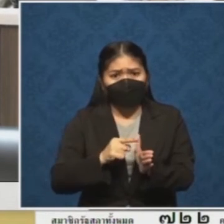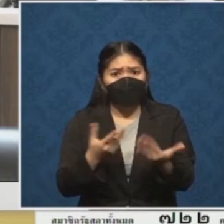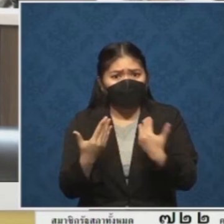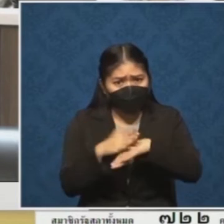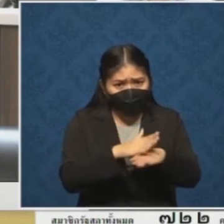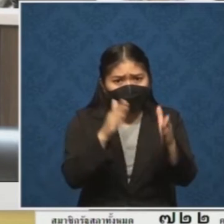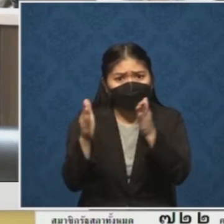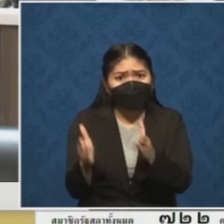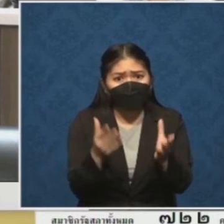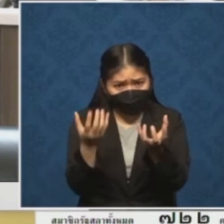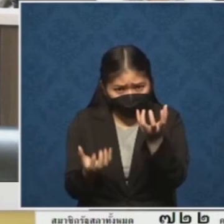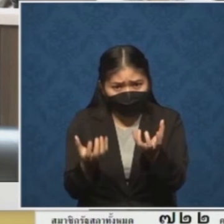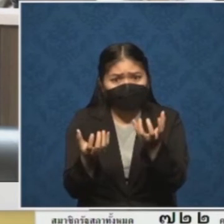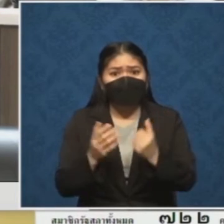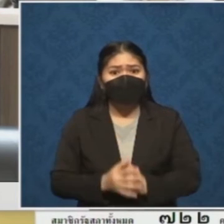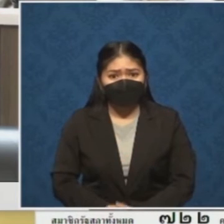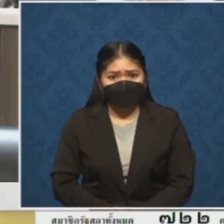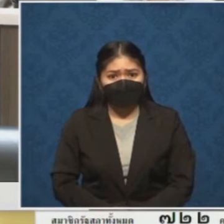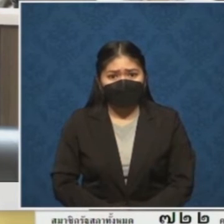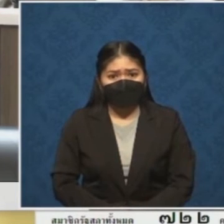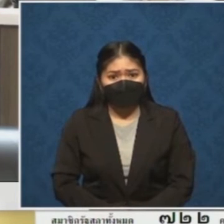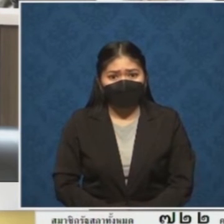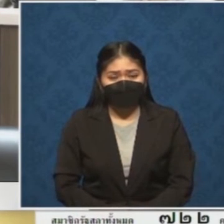แทบทั้งสิ้น